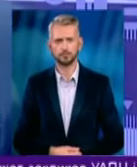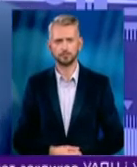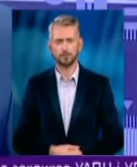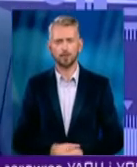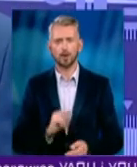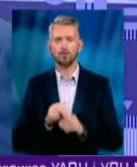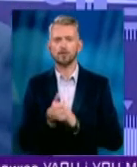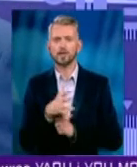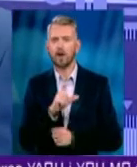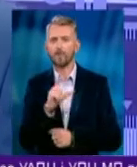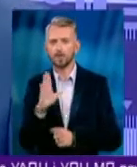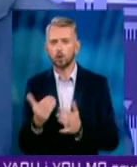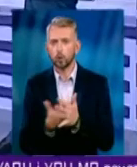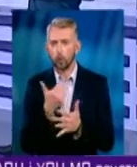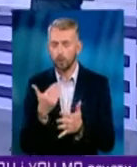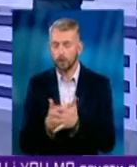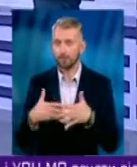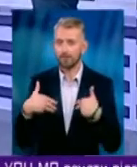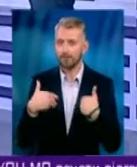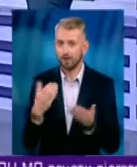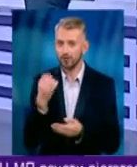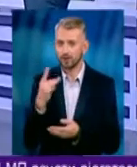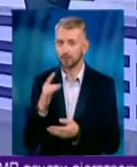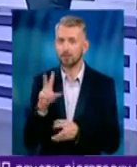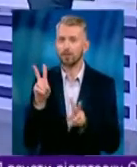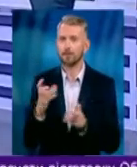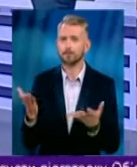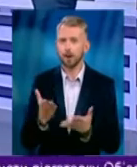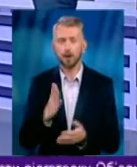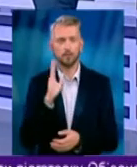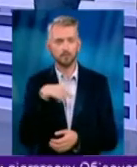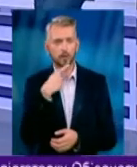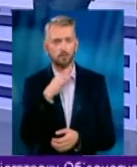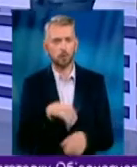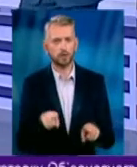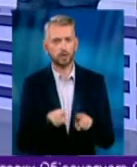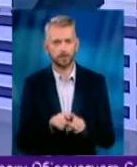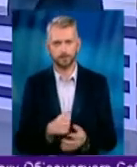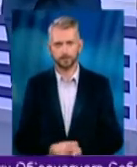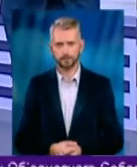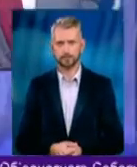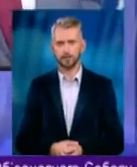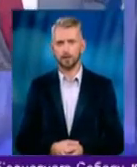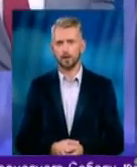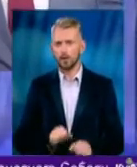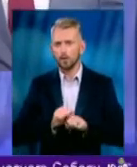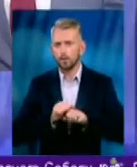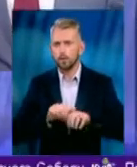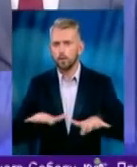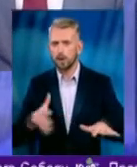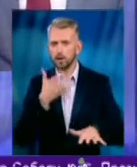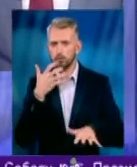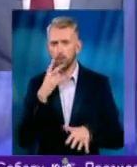За лічені хвилини новини. Олексо, ще раз вітаю. Про що піде мова? А мова піде про таке. Понеслось пальне по